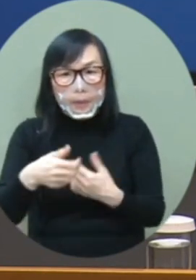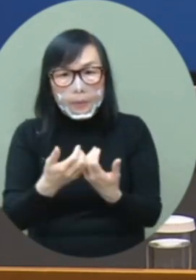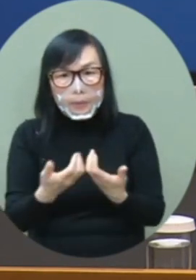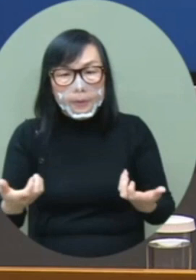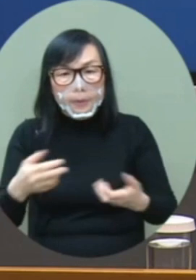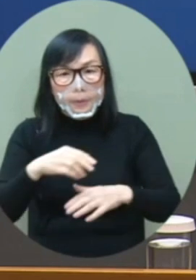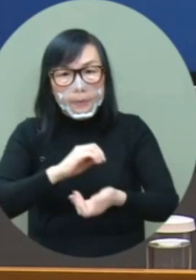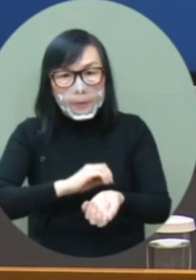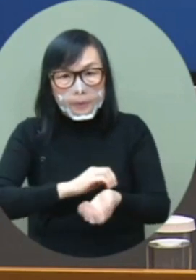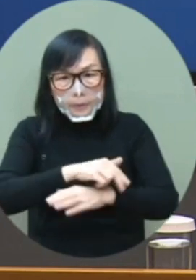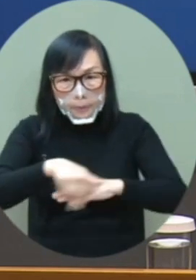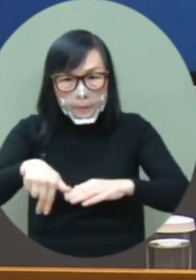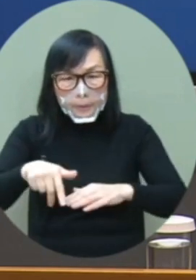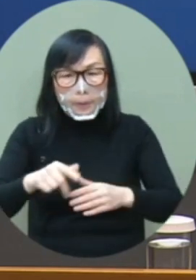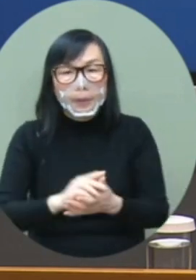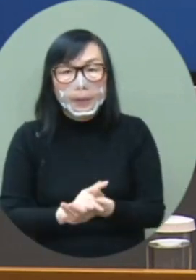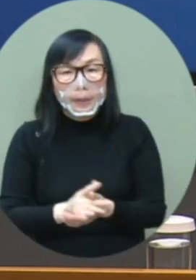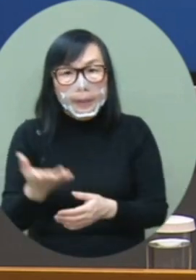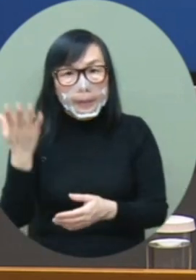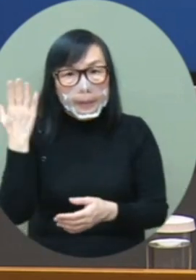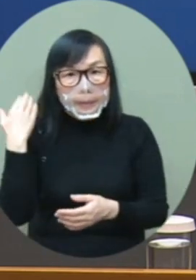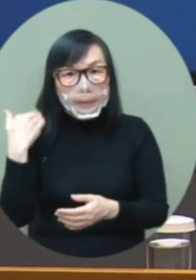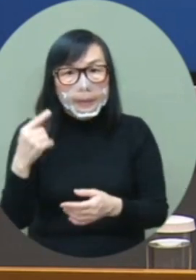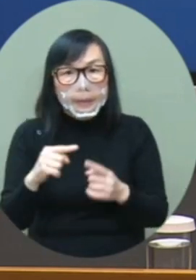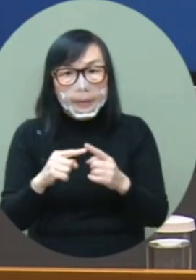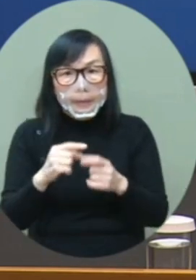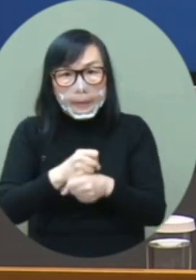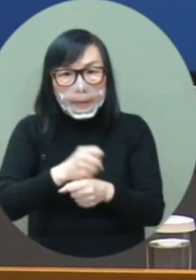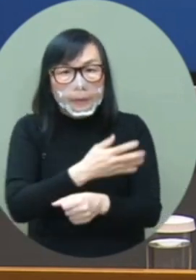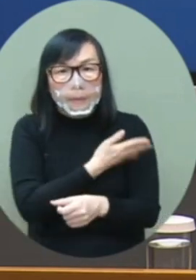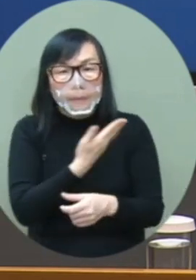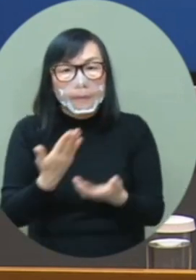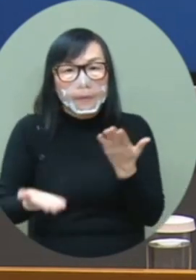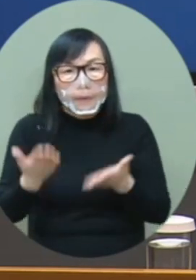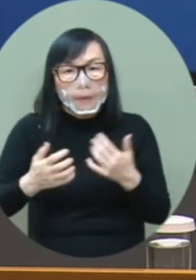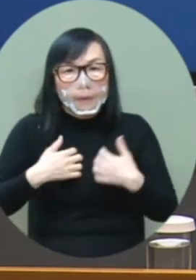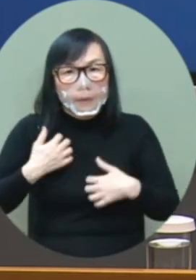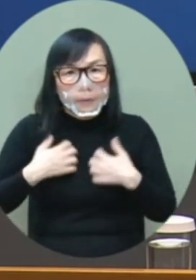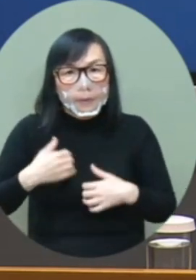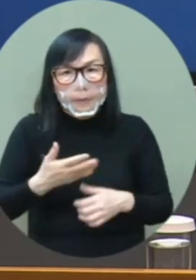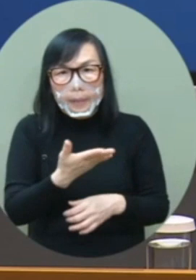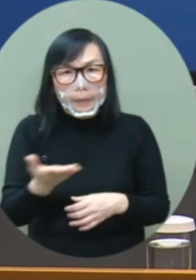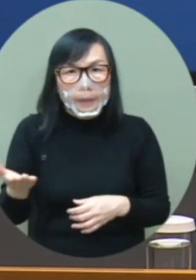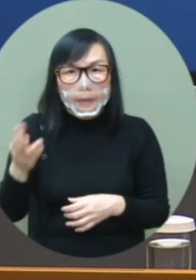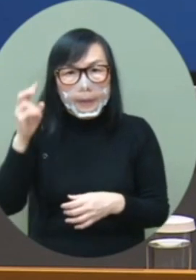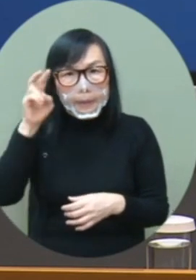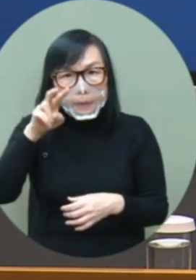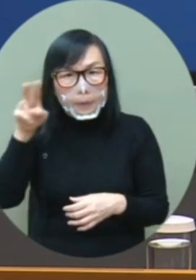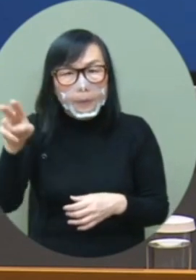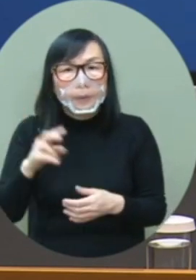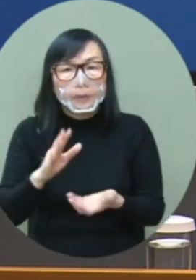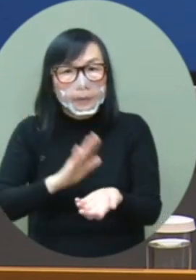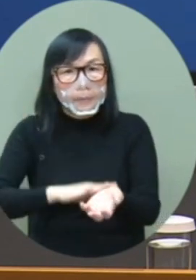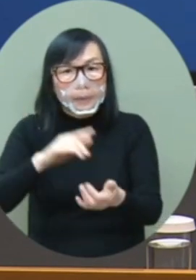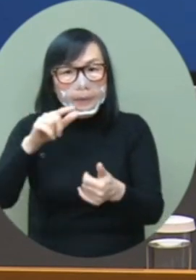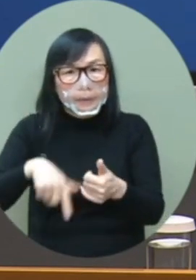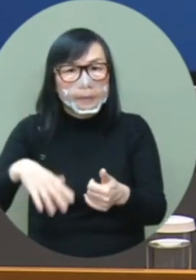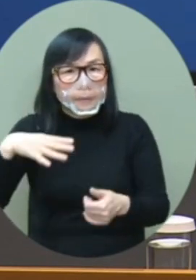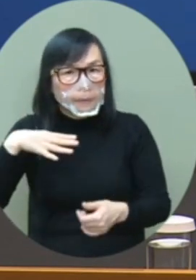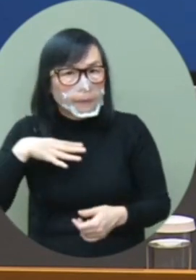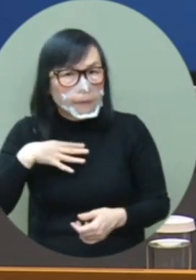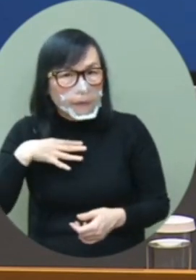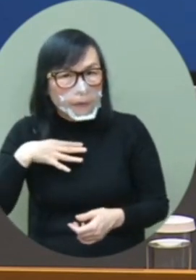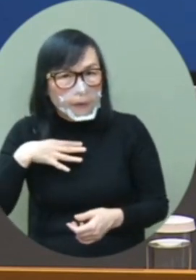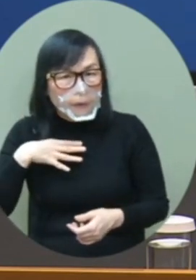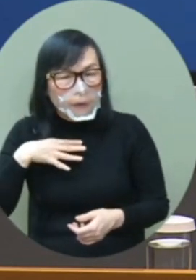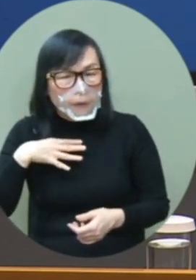施。咁啊，主要因為較早前咧，個人手嗰度都比較緊張嚇，同埋大家見到咧，嗰啲病人個情況咧，亦